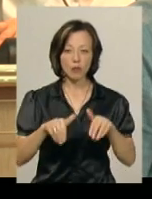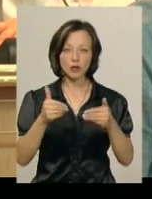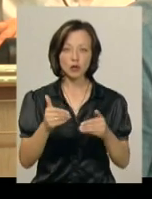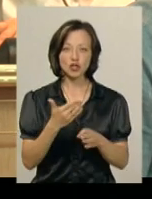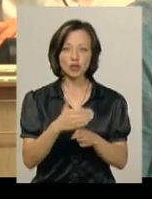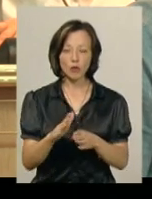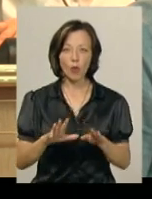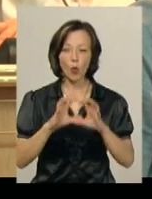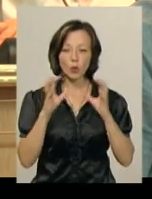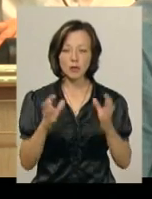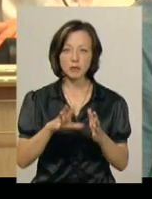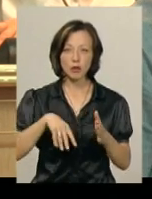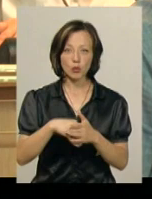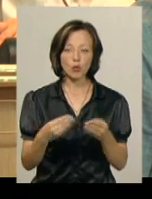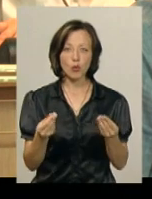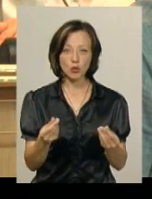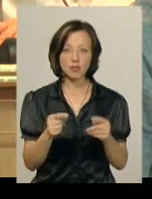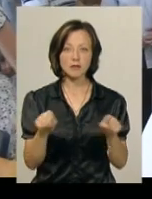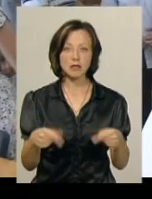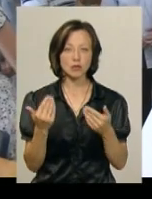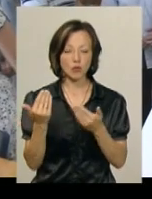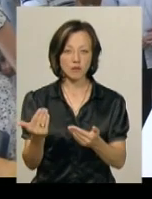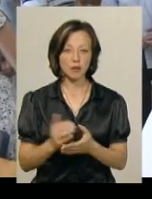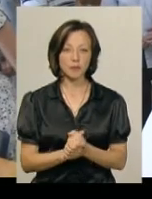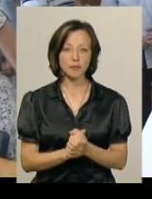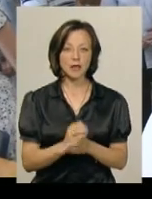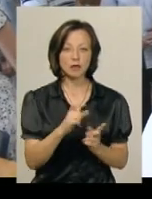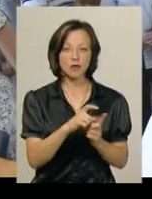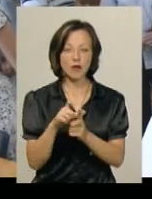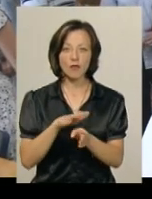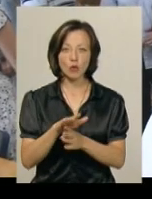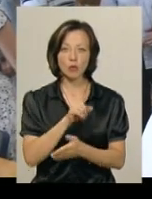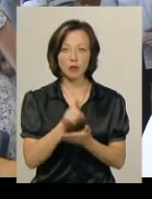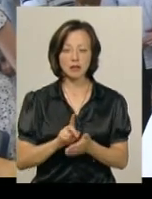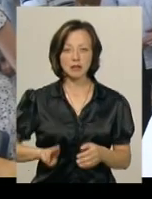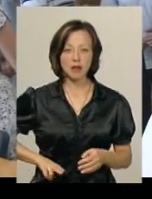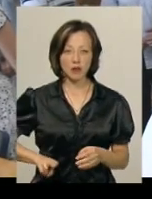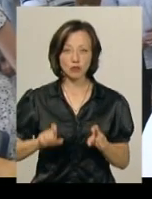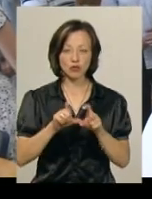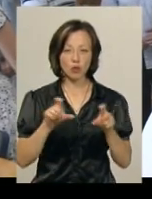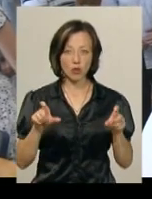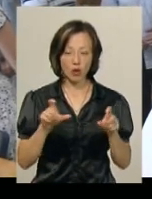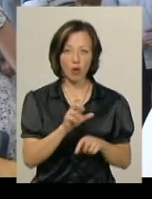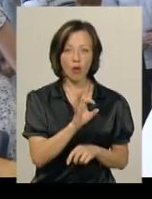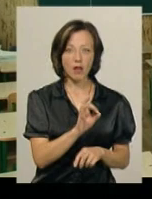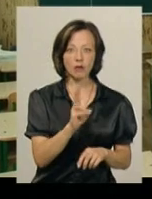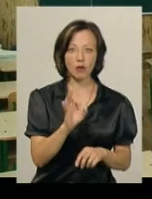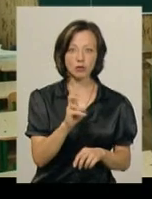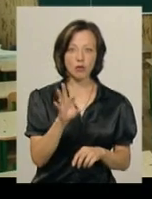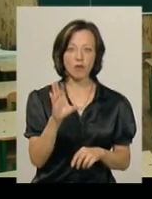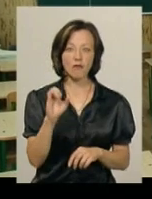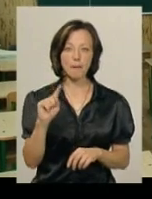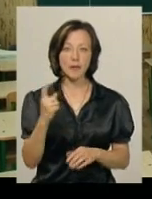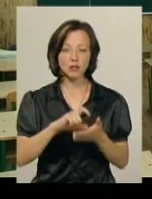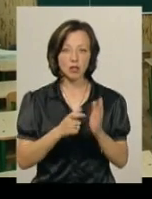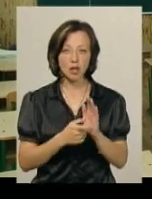утримання за рахунок коштів засновника. За словами виконуючої обов'язки директора Славотинки Олени Козлової, цьогоріч у перший